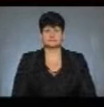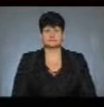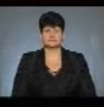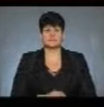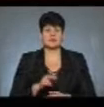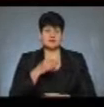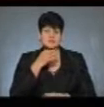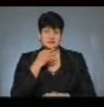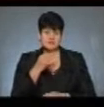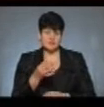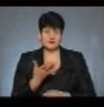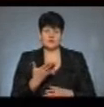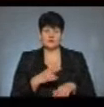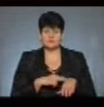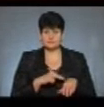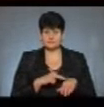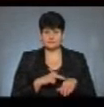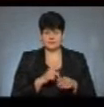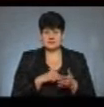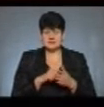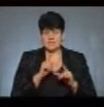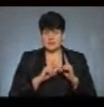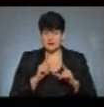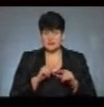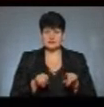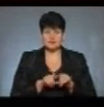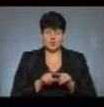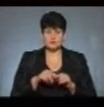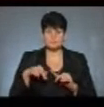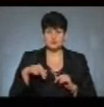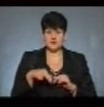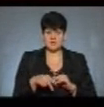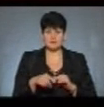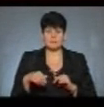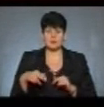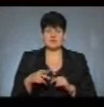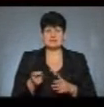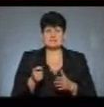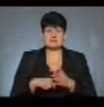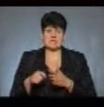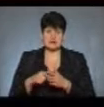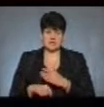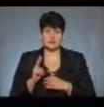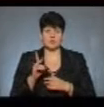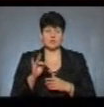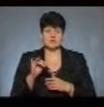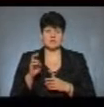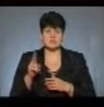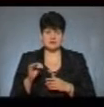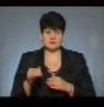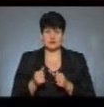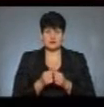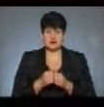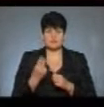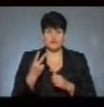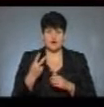Як повідомила речниця Тернопільської міськради Мар'яна Зварич, також пішохідні переходи в Тернополі закрили на вулиці Крушельницької поблизу